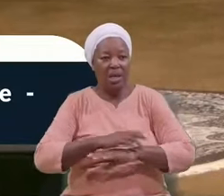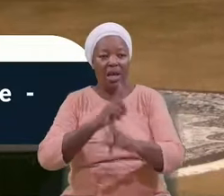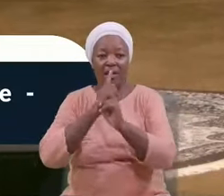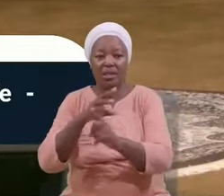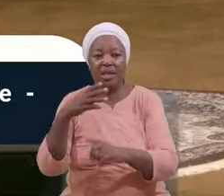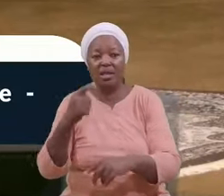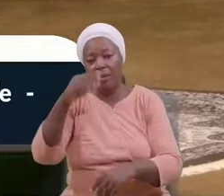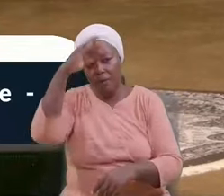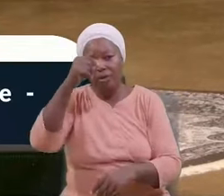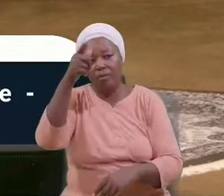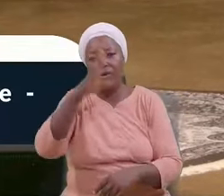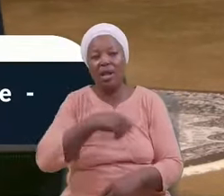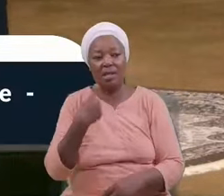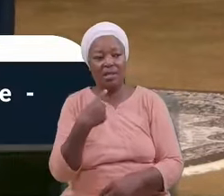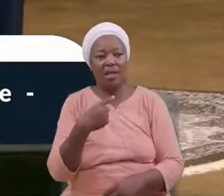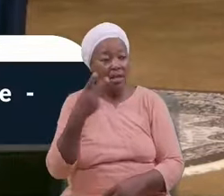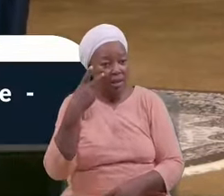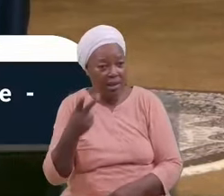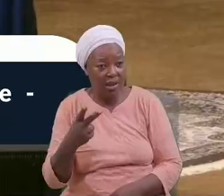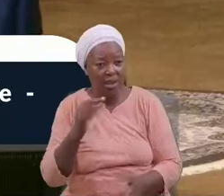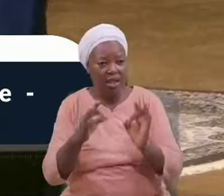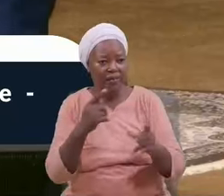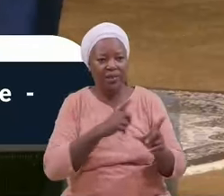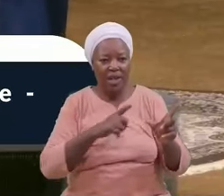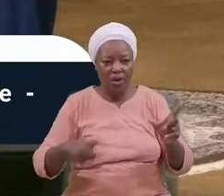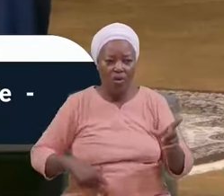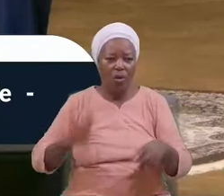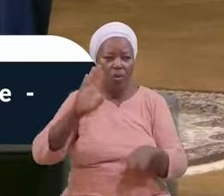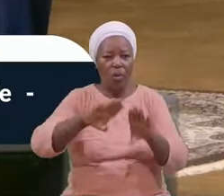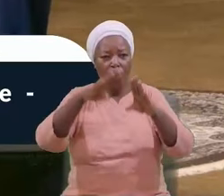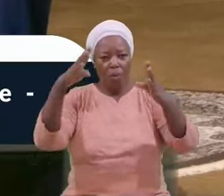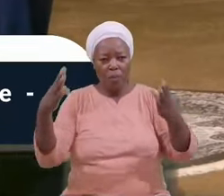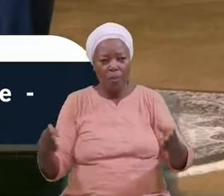Quand l'Éternel ferait des fenêtres au ciel,